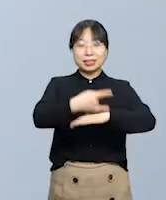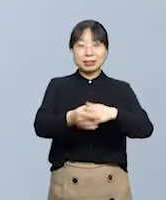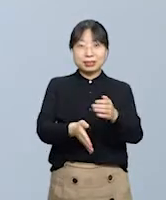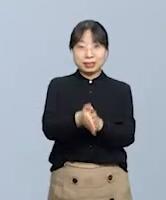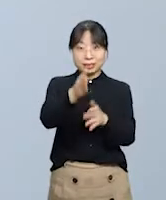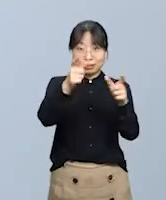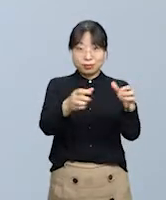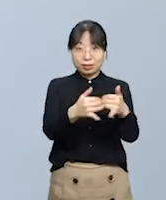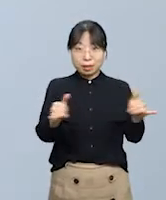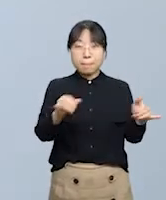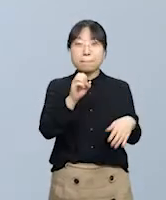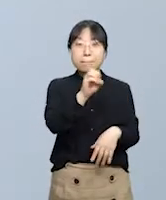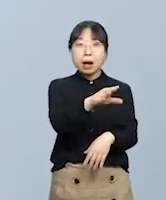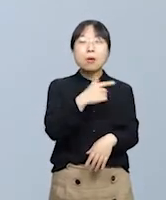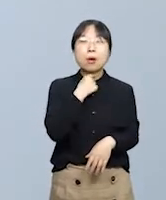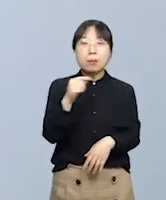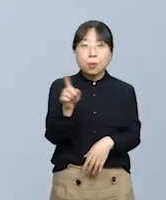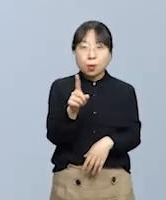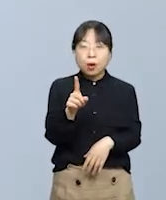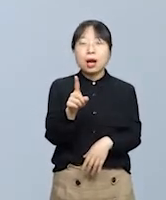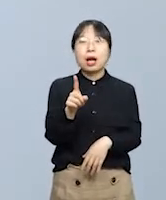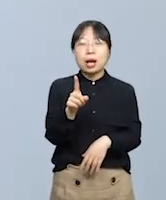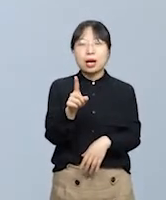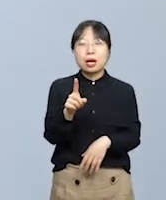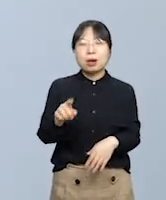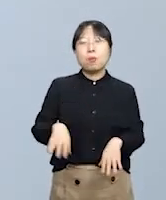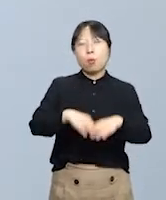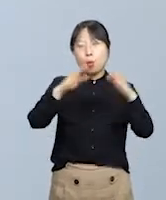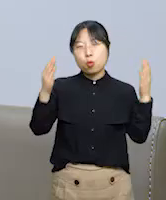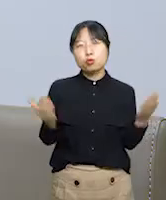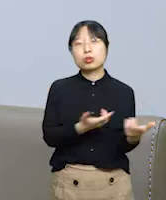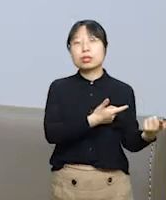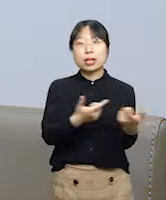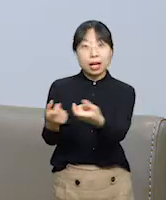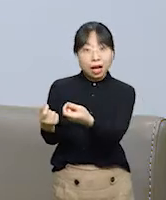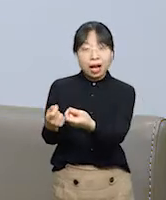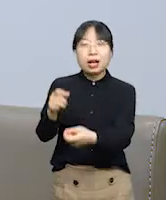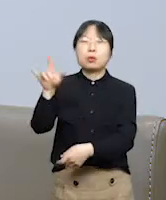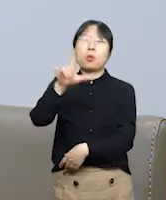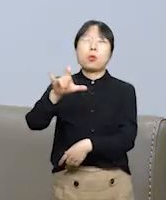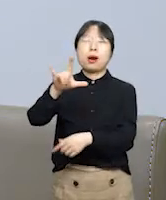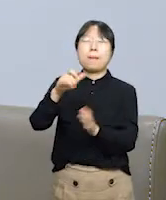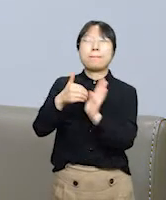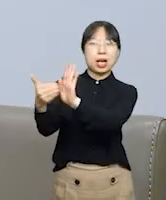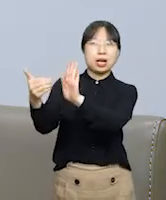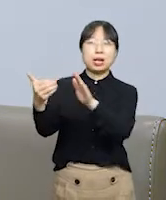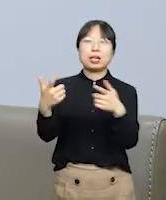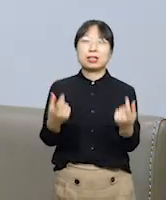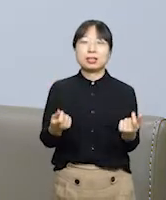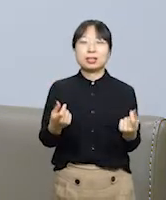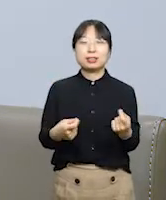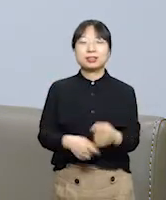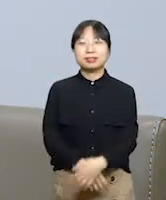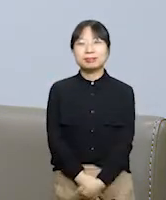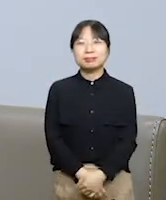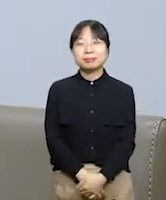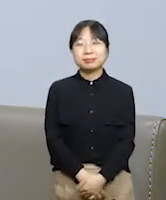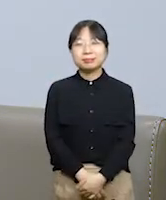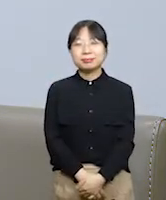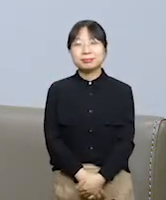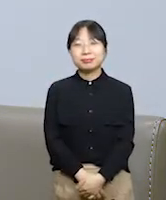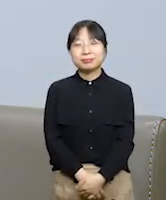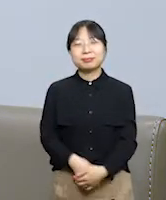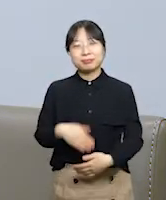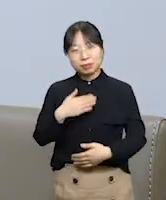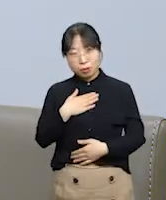대한민국의 소망이 무엇이겠습니까? 우리 의왕시민들도 마찬가지일 거예요. 코로나 대치죠. 우리 저뿐만 아니고